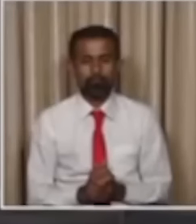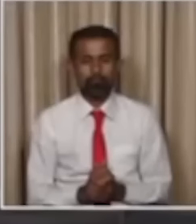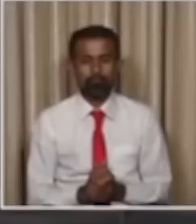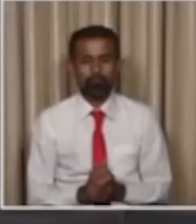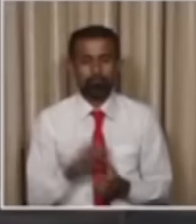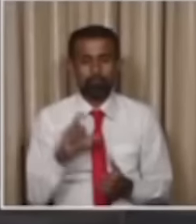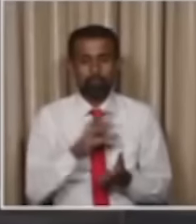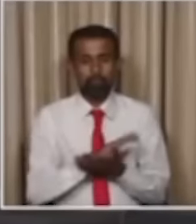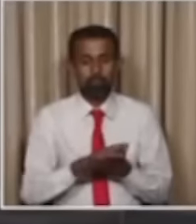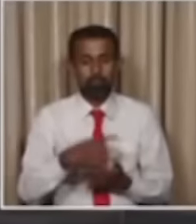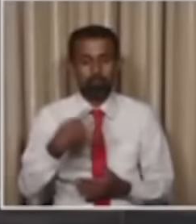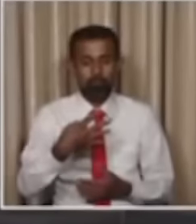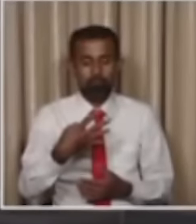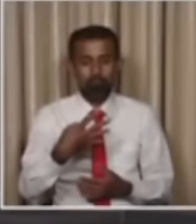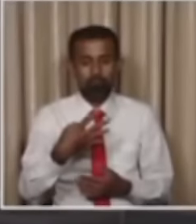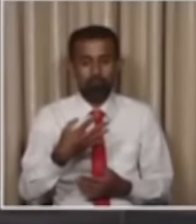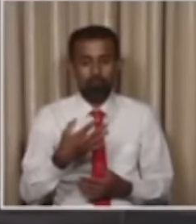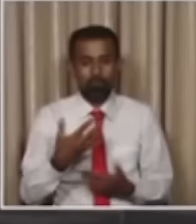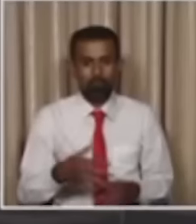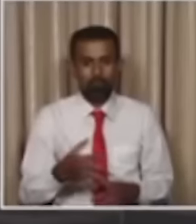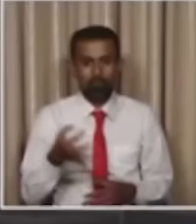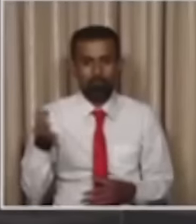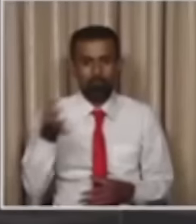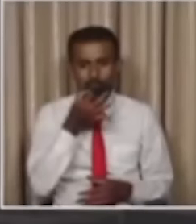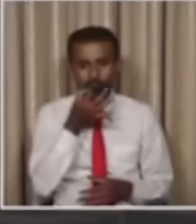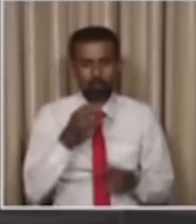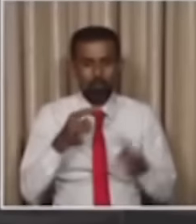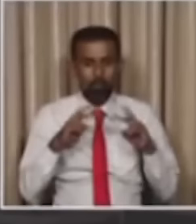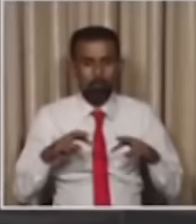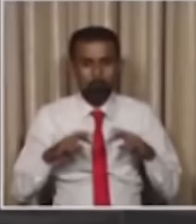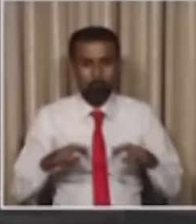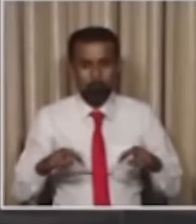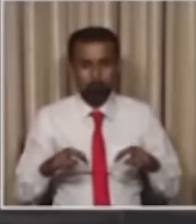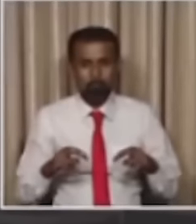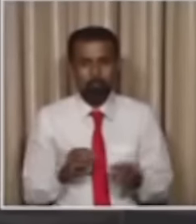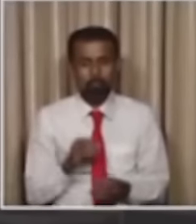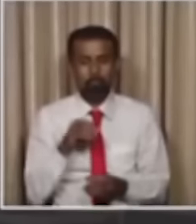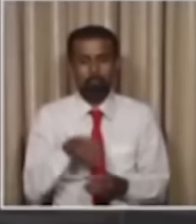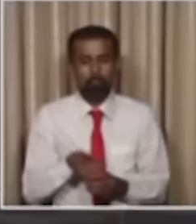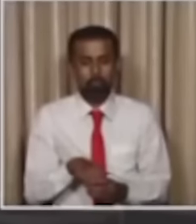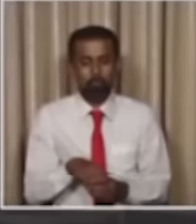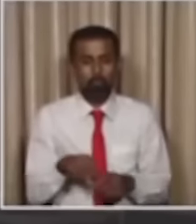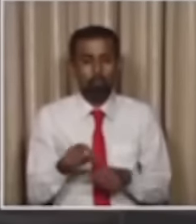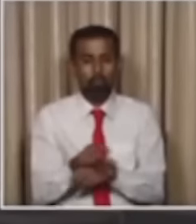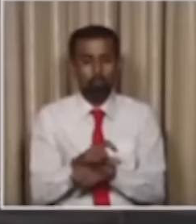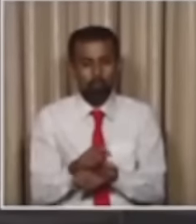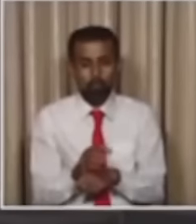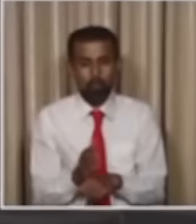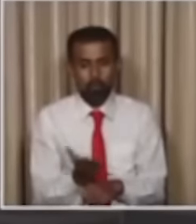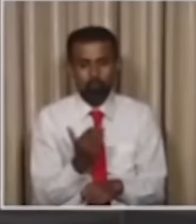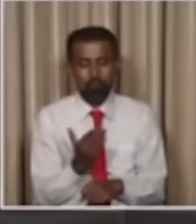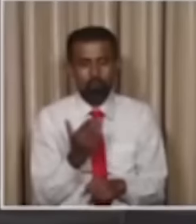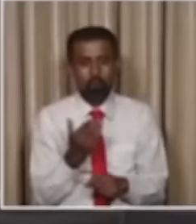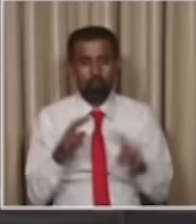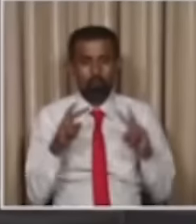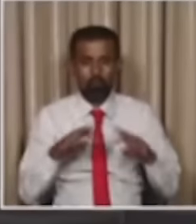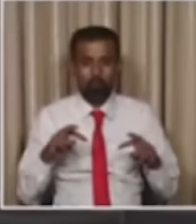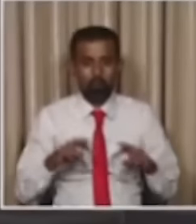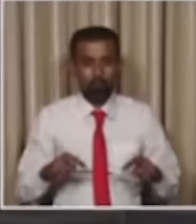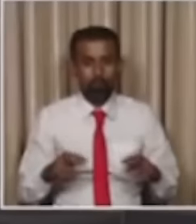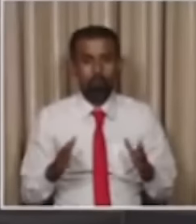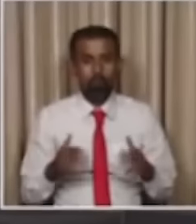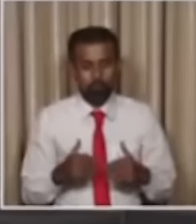චැනල් 4 විසින් එල්ල කරන ලද චෝදනා සඳහා විමර්ශනය කිරීමට පත්කරන ලද කොමිසම විසින් මේ පිළිබඳව විමර්ශනයක් සිදු